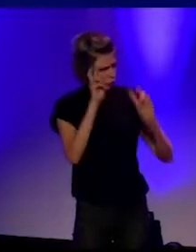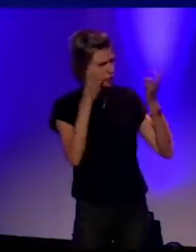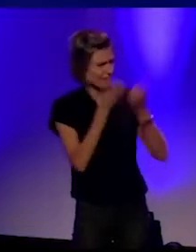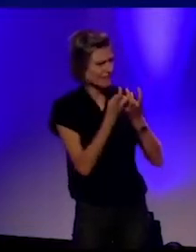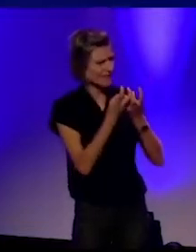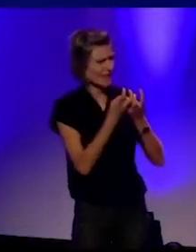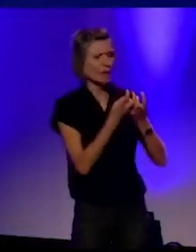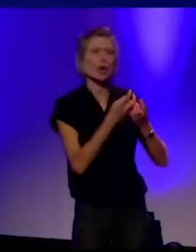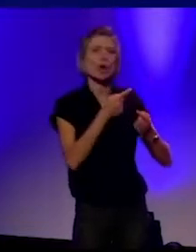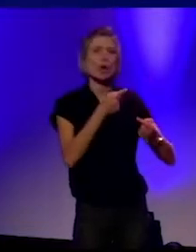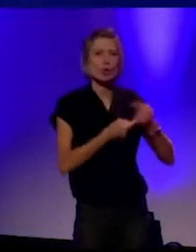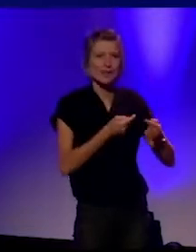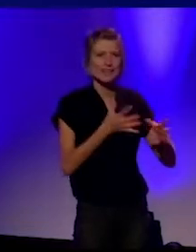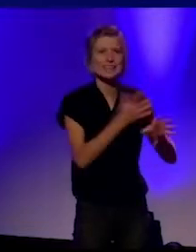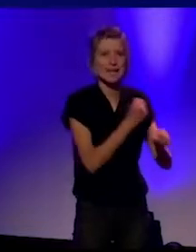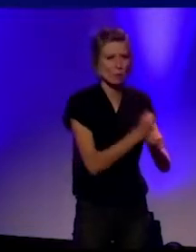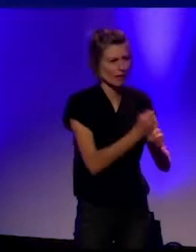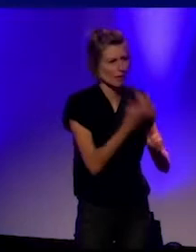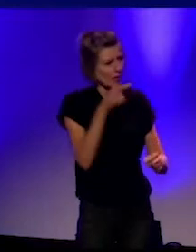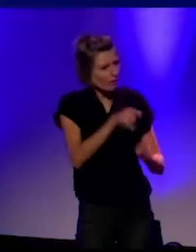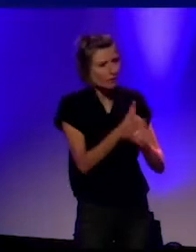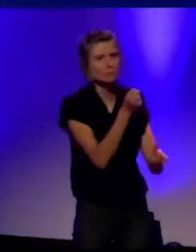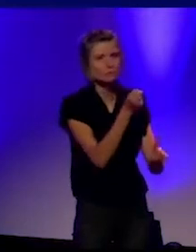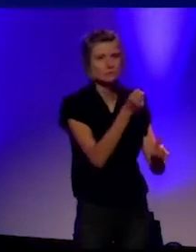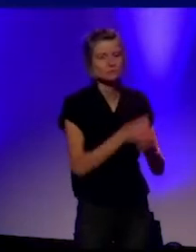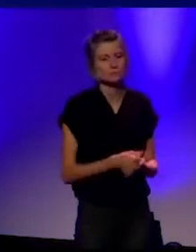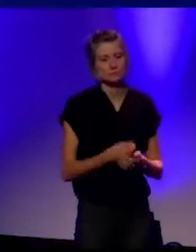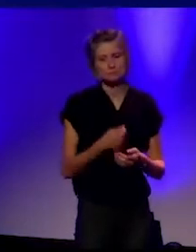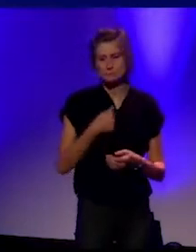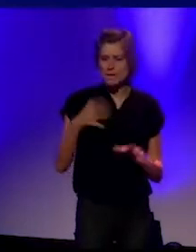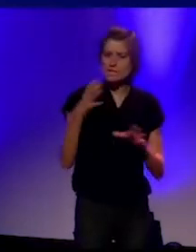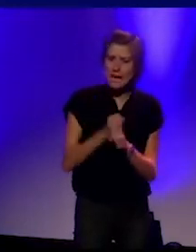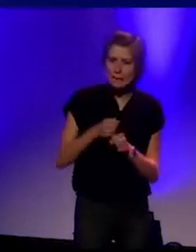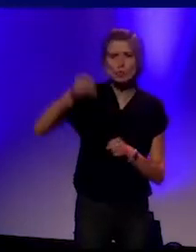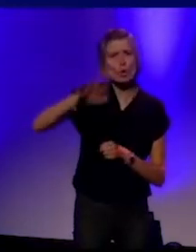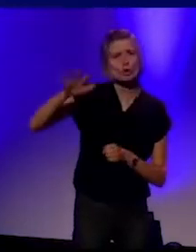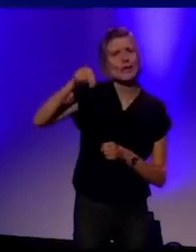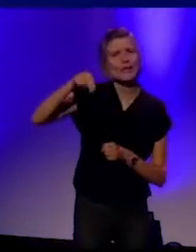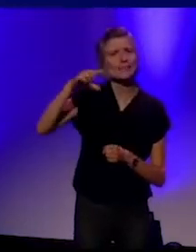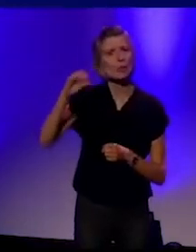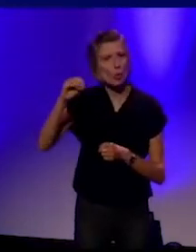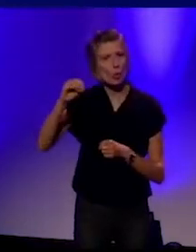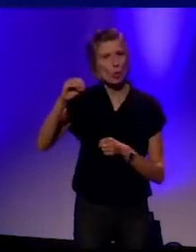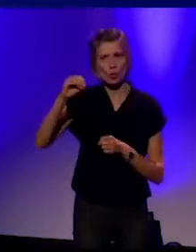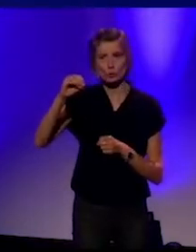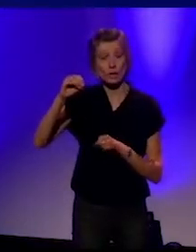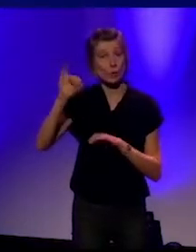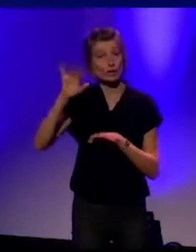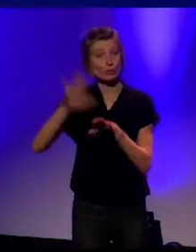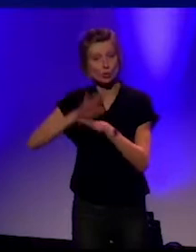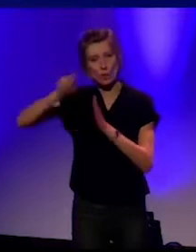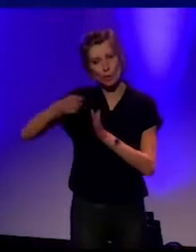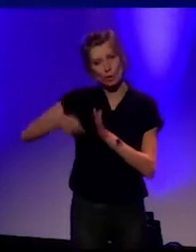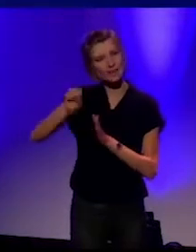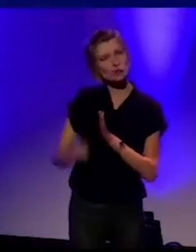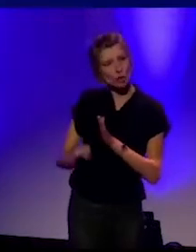noemen. Ik zou eigenlijk heel graag samen met NGO's uit het noorden projecten opzetten in het zuiden. En daar